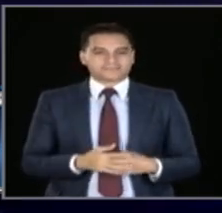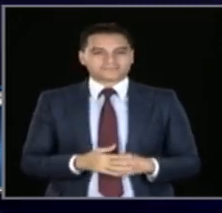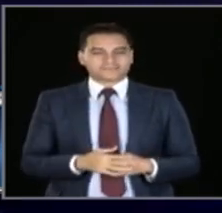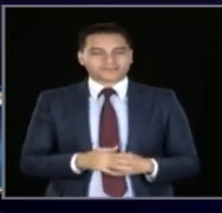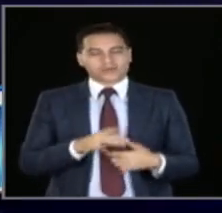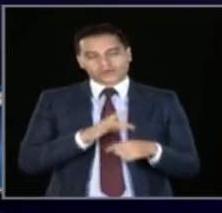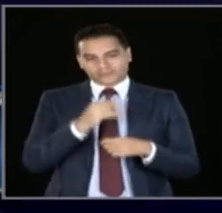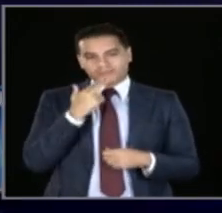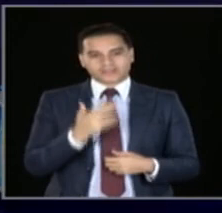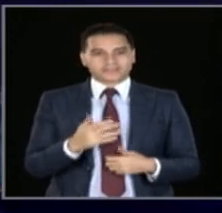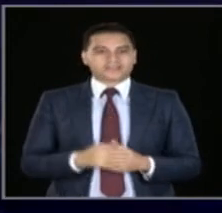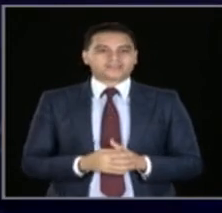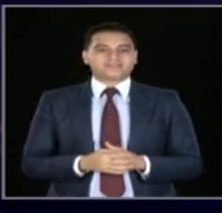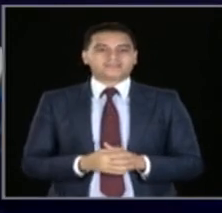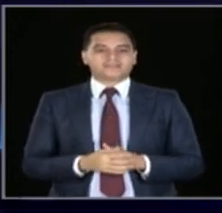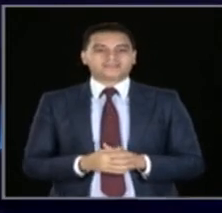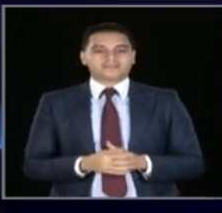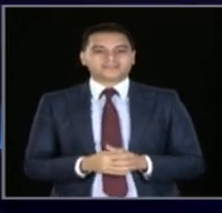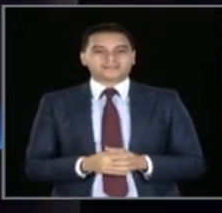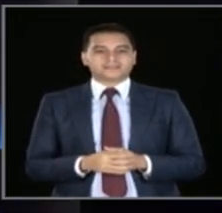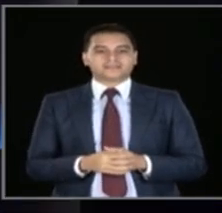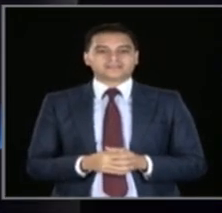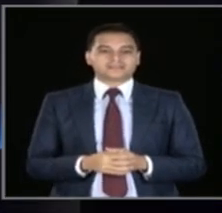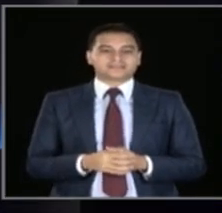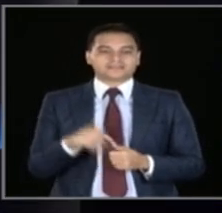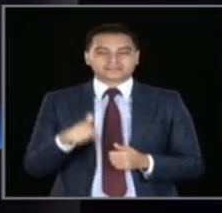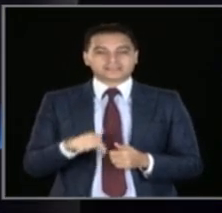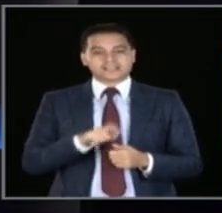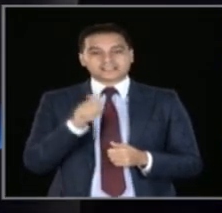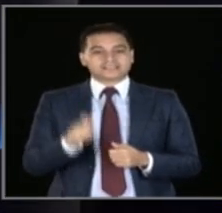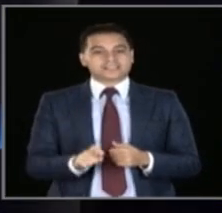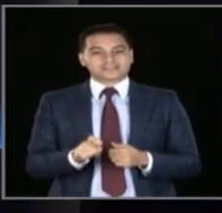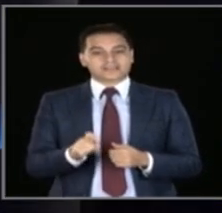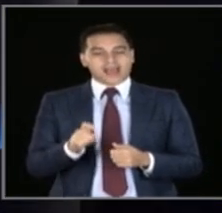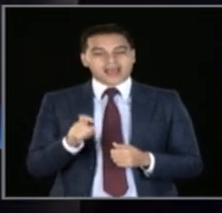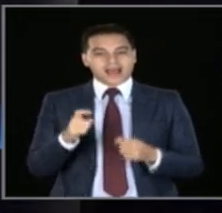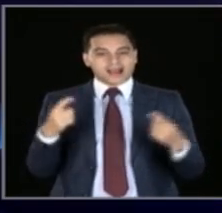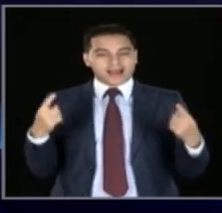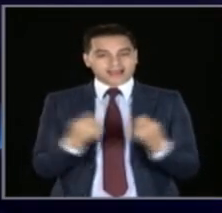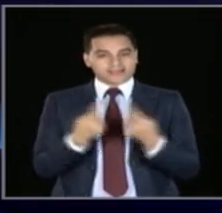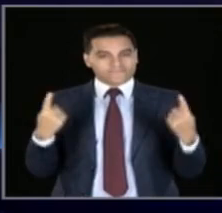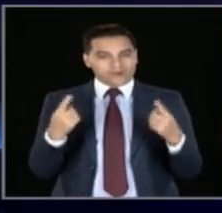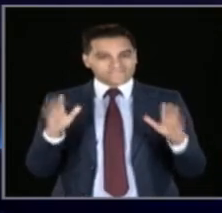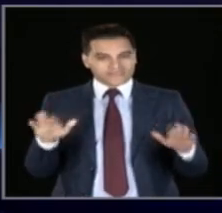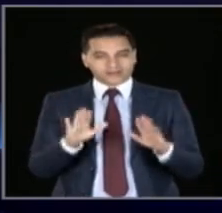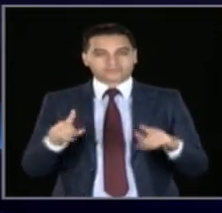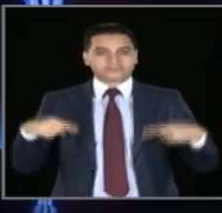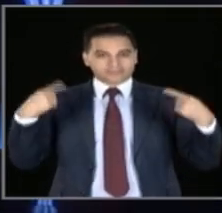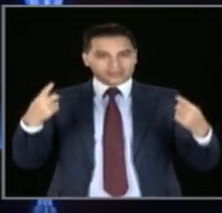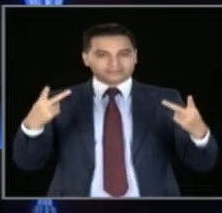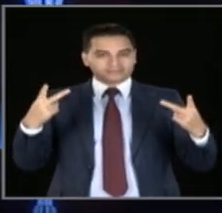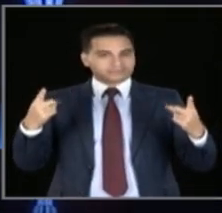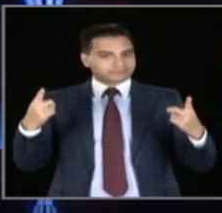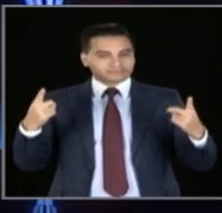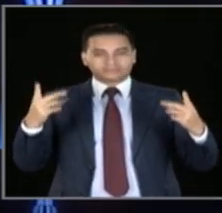هارد لك عندنا لسه هدف سلمى وهدف الكليني ما عندهاش اهداف تانيه